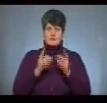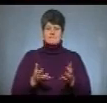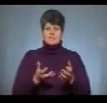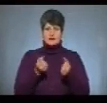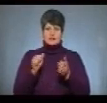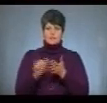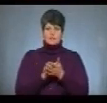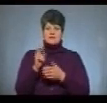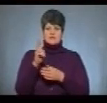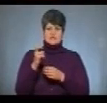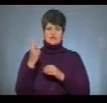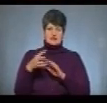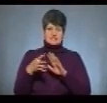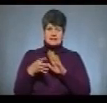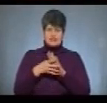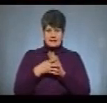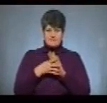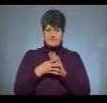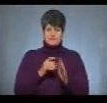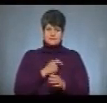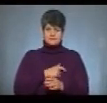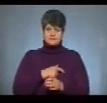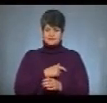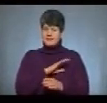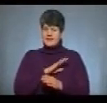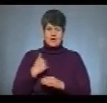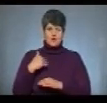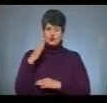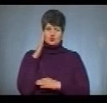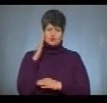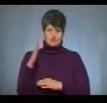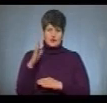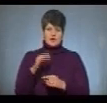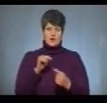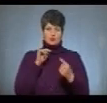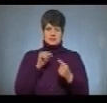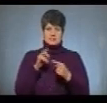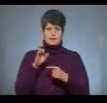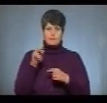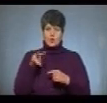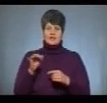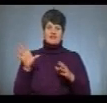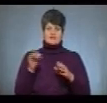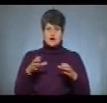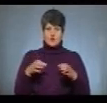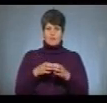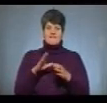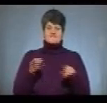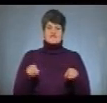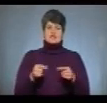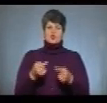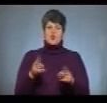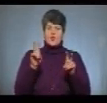документ 229 парламентарів. Не голосували фракція опозиційного блоку і майже вся група «Відродження». Згідно із документом,